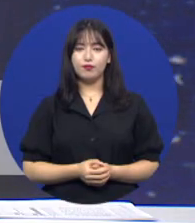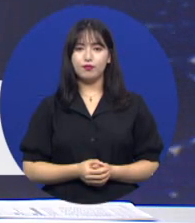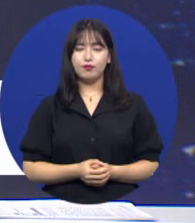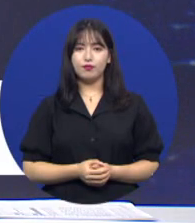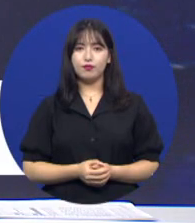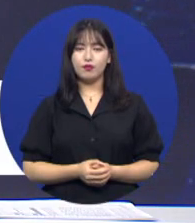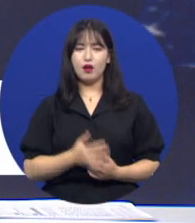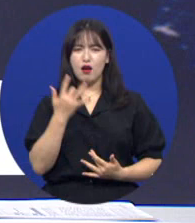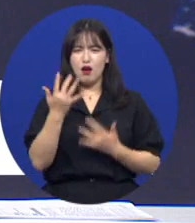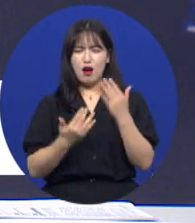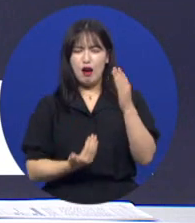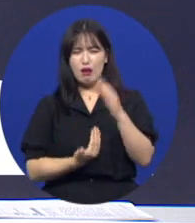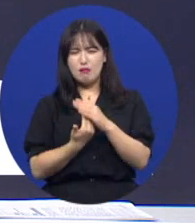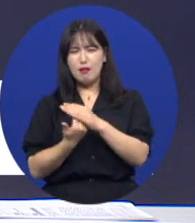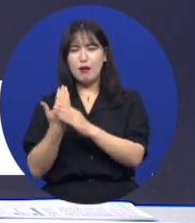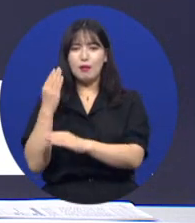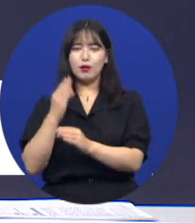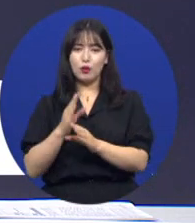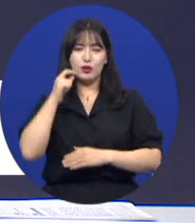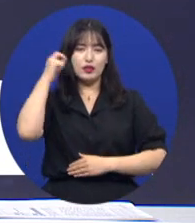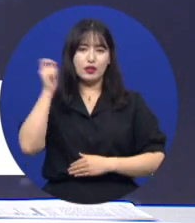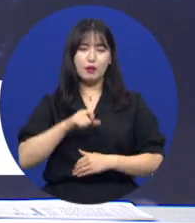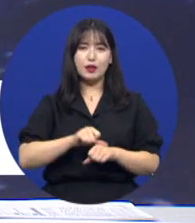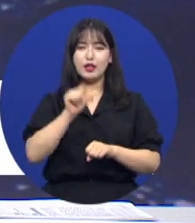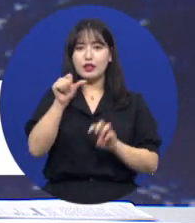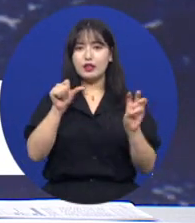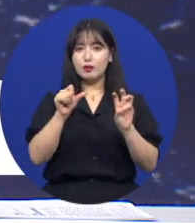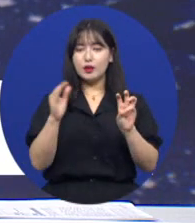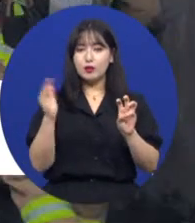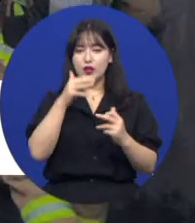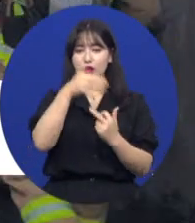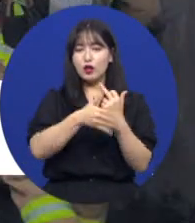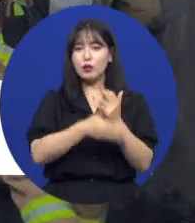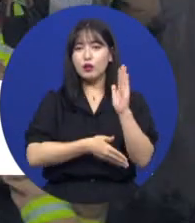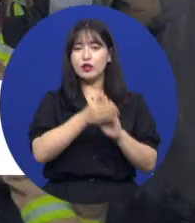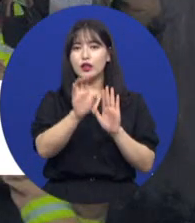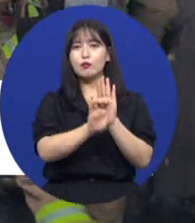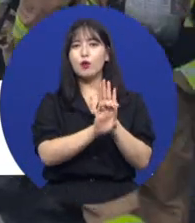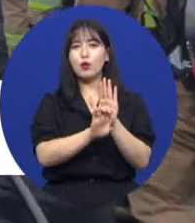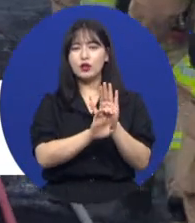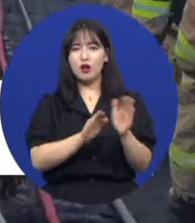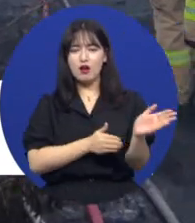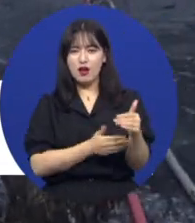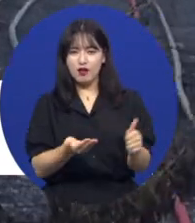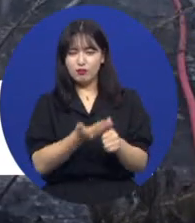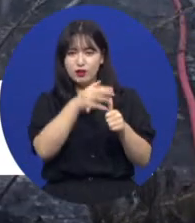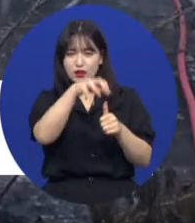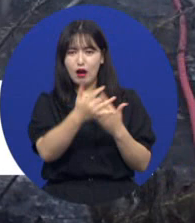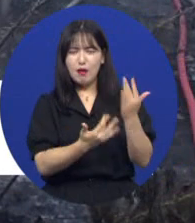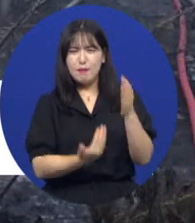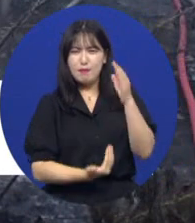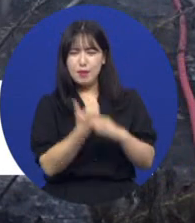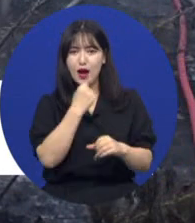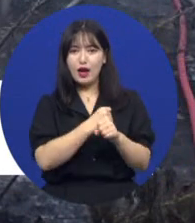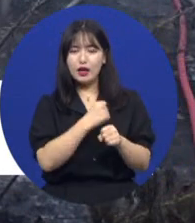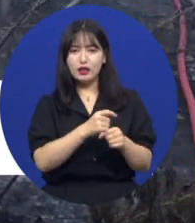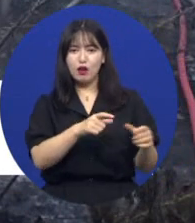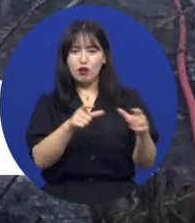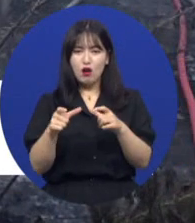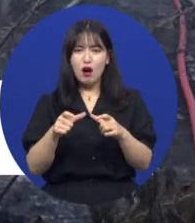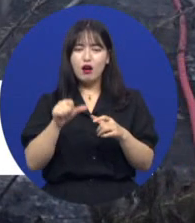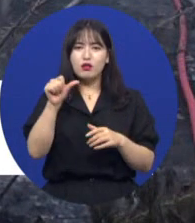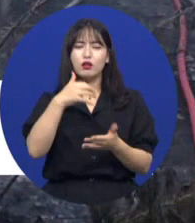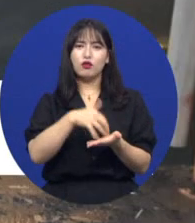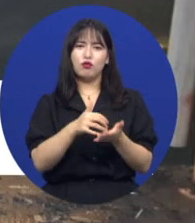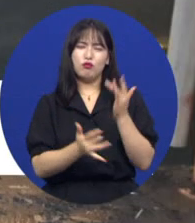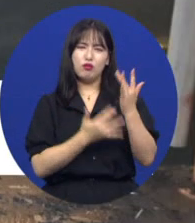화재 사고가 할 달았습니다 오는 새벽 5시 반쯤 서귀포시 표선면 의한 양식장에서 불이나 수조 5개의 등을 태운